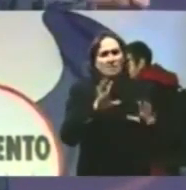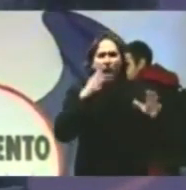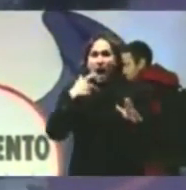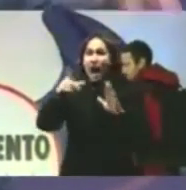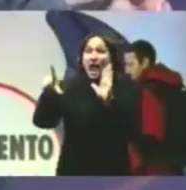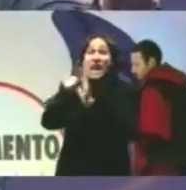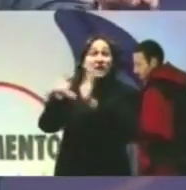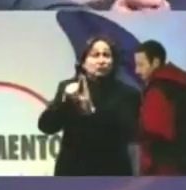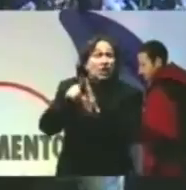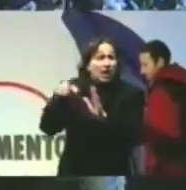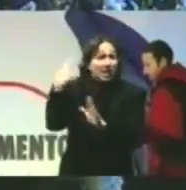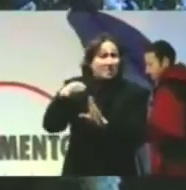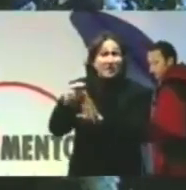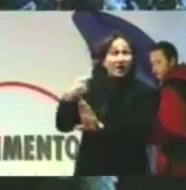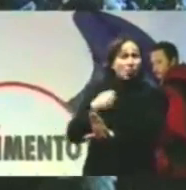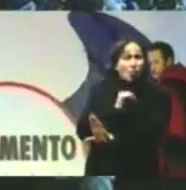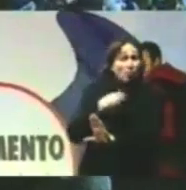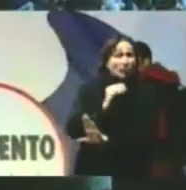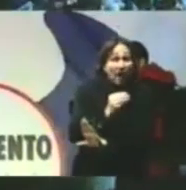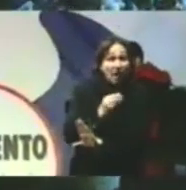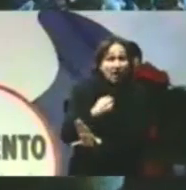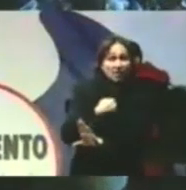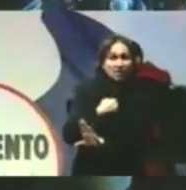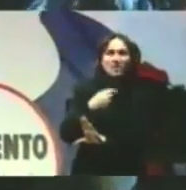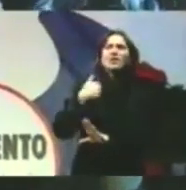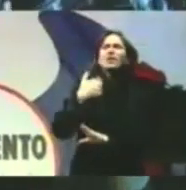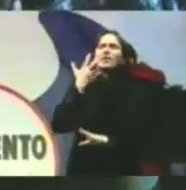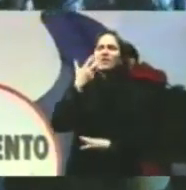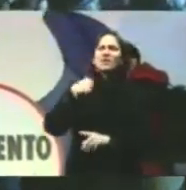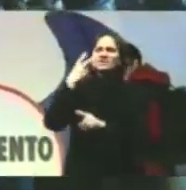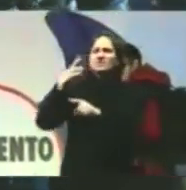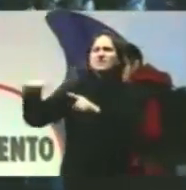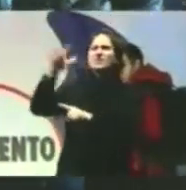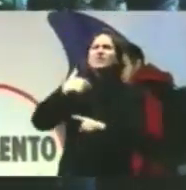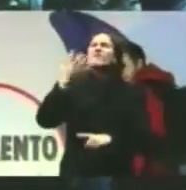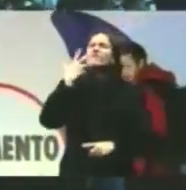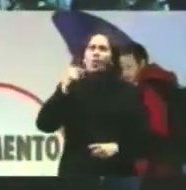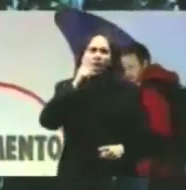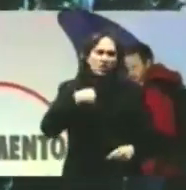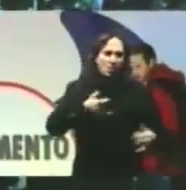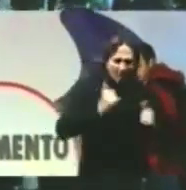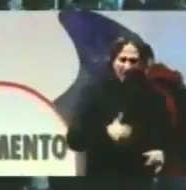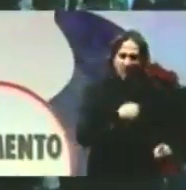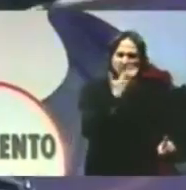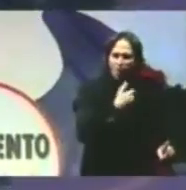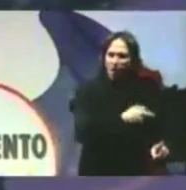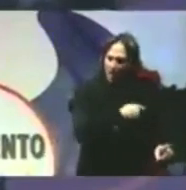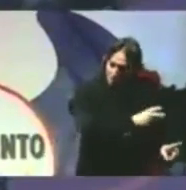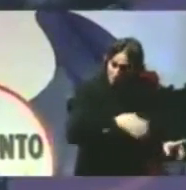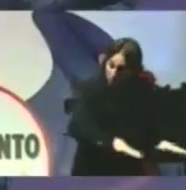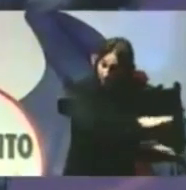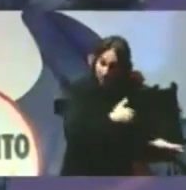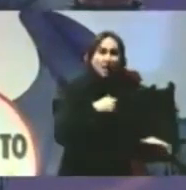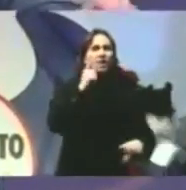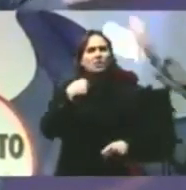posso fare perché dei morti vogliono la mia morte, dei miei figli, e io non lo permetterò